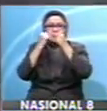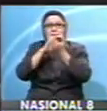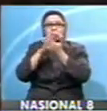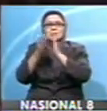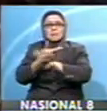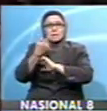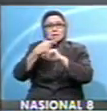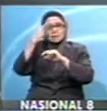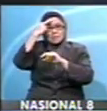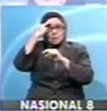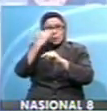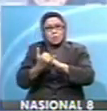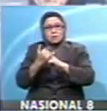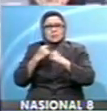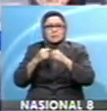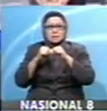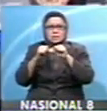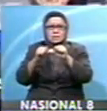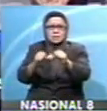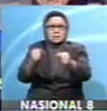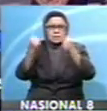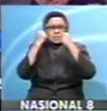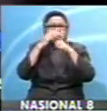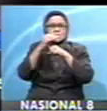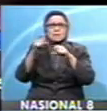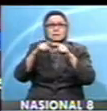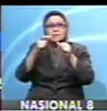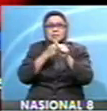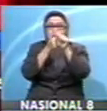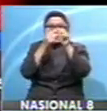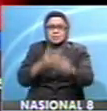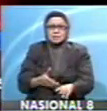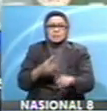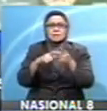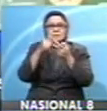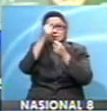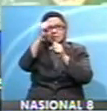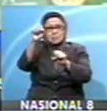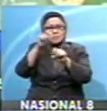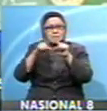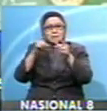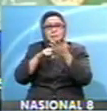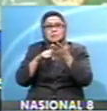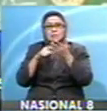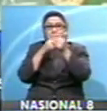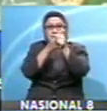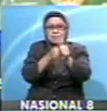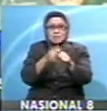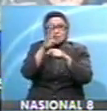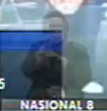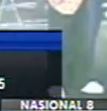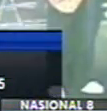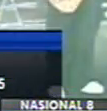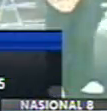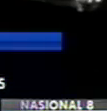dan sebagai tanda penghargaan buat pengikut Setia konsert Wings menakluk Kosmos kini menjelajah ke seluruh negara